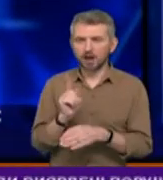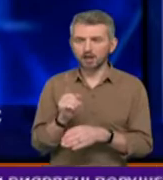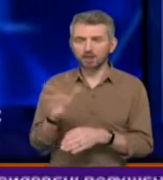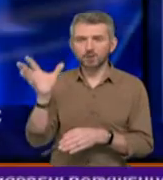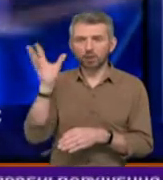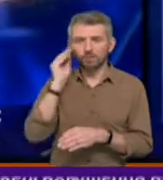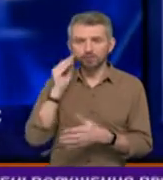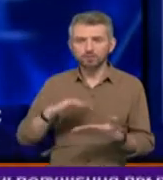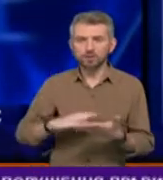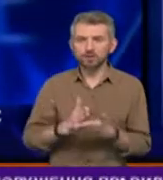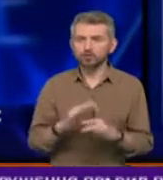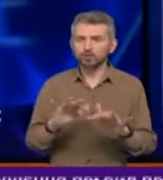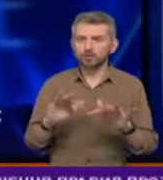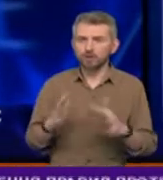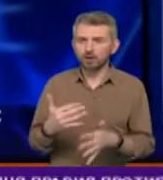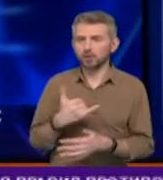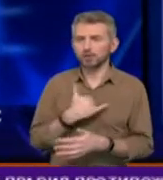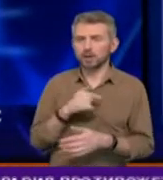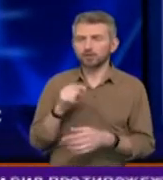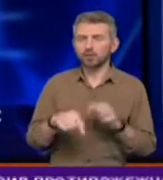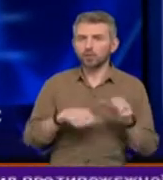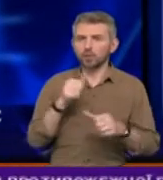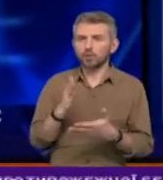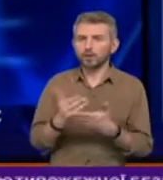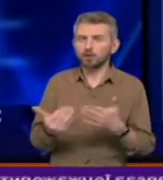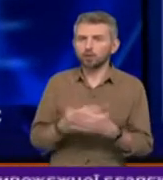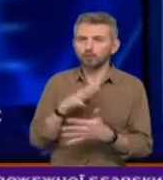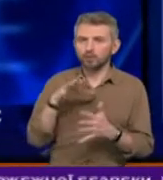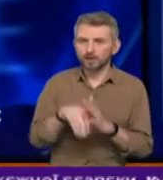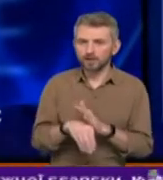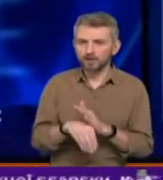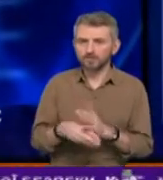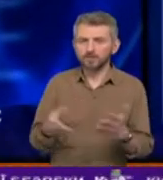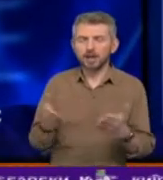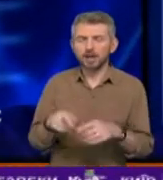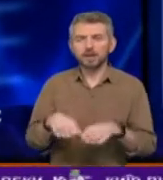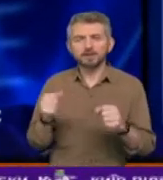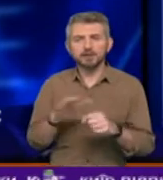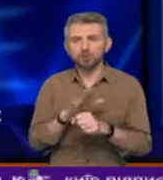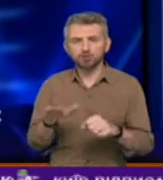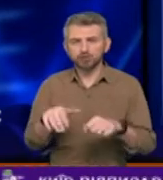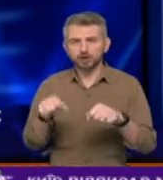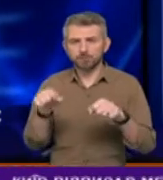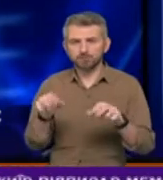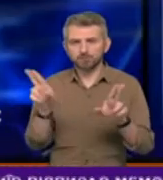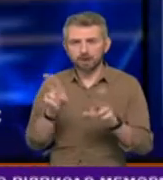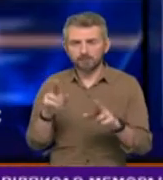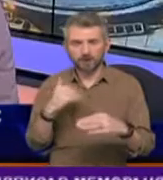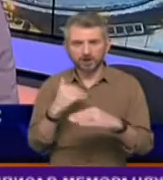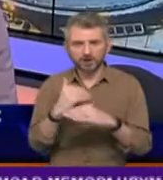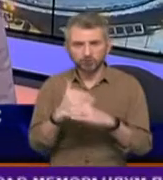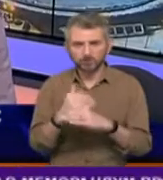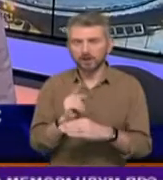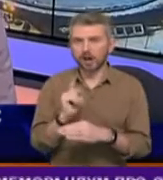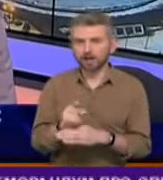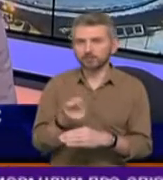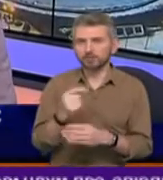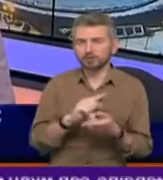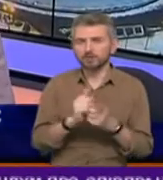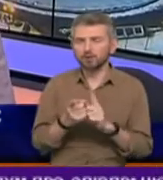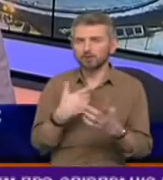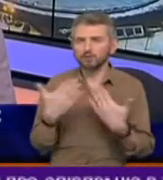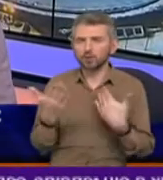інший додатковий період – це травень місяць. Зможуть пройти реєстрацію на додаткову сесію учасники